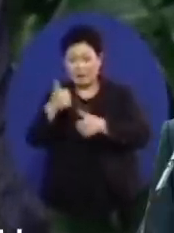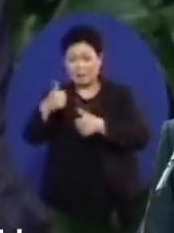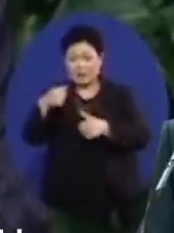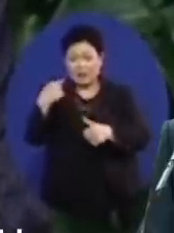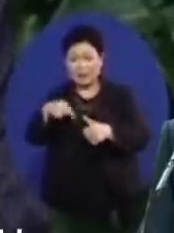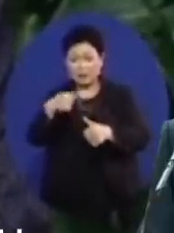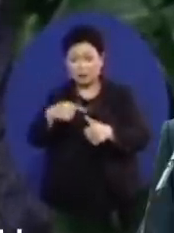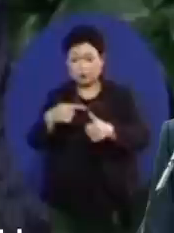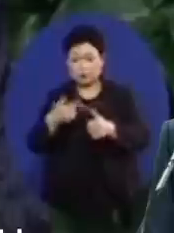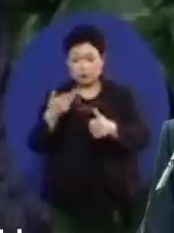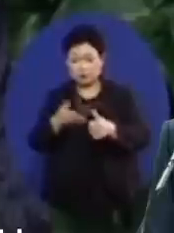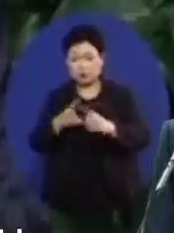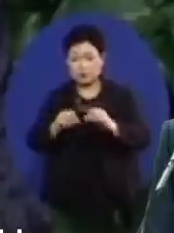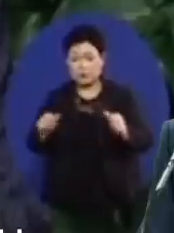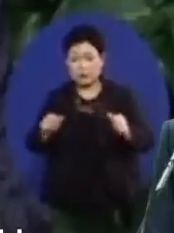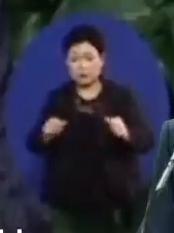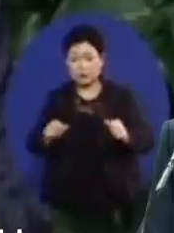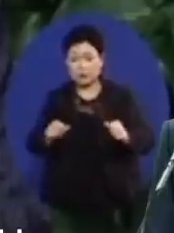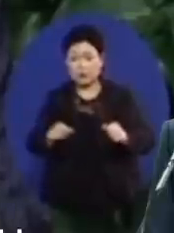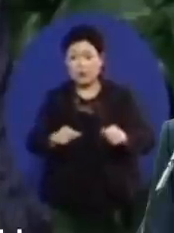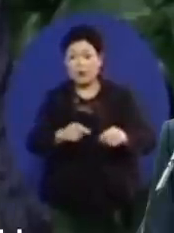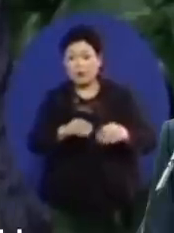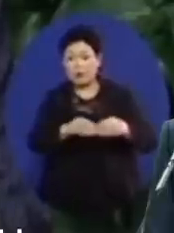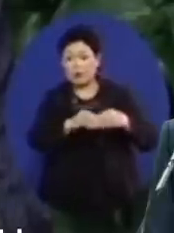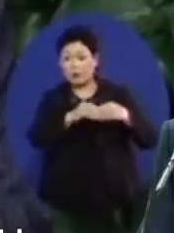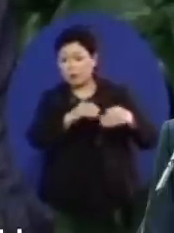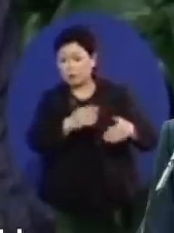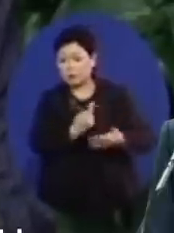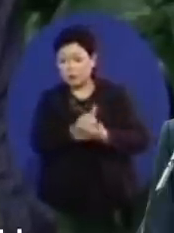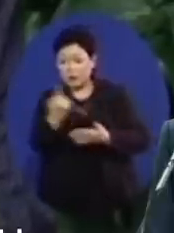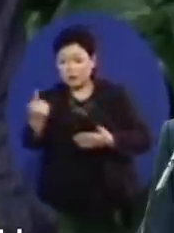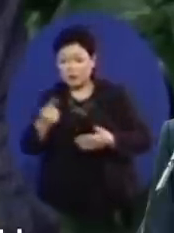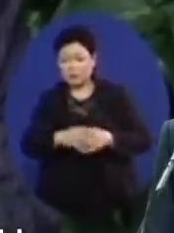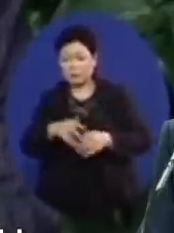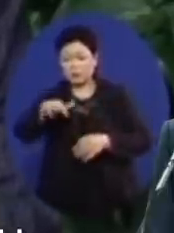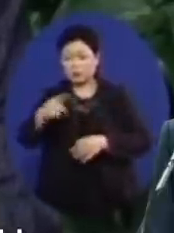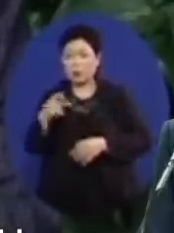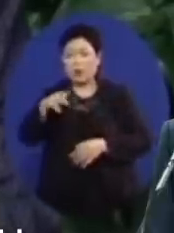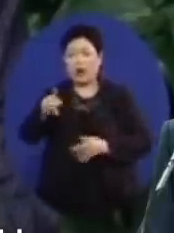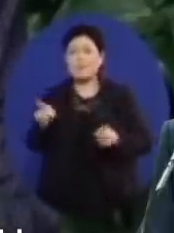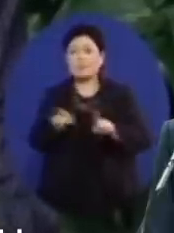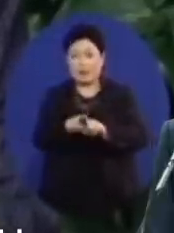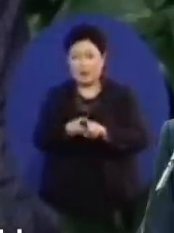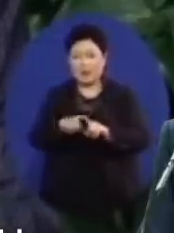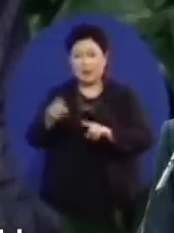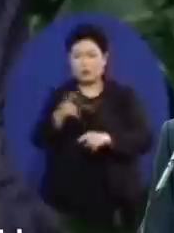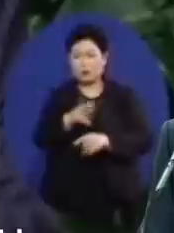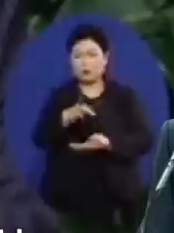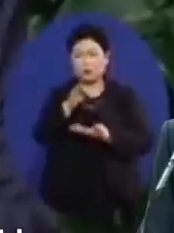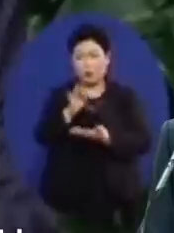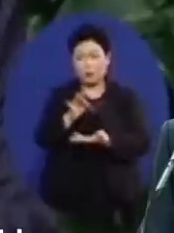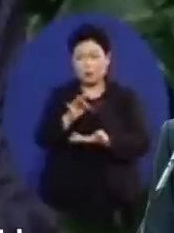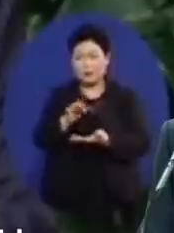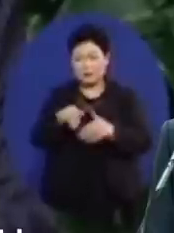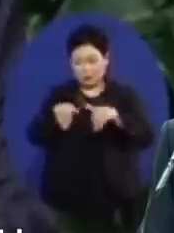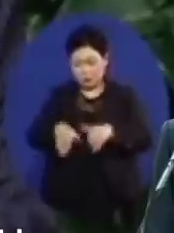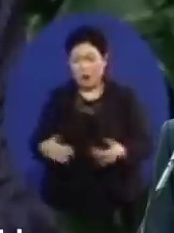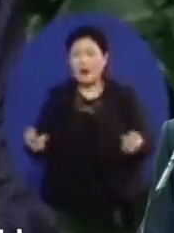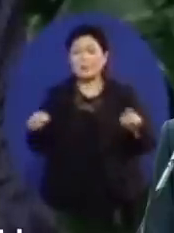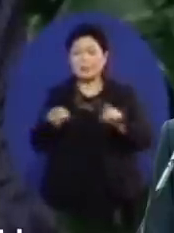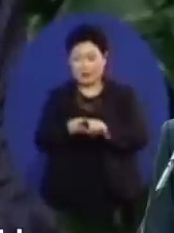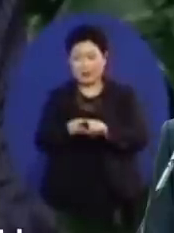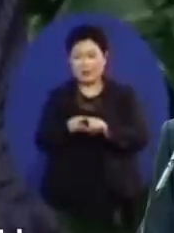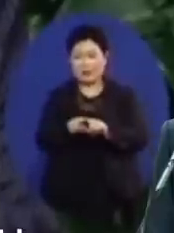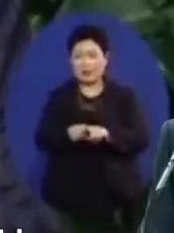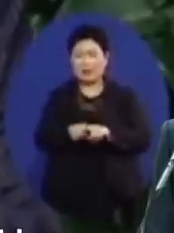가는데 조카를 데리고 친척을 데렸죠. 그 다음에 하란에서 얻은 모든 재산과 종들을 다 데리고 한